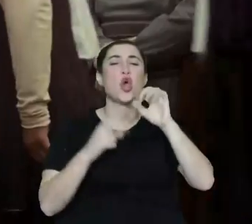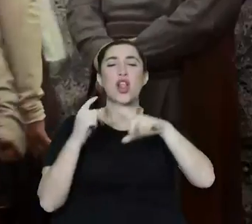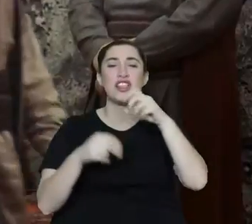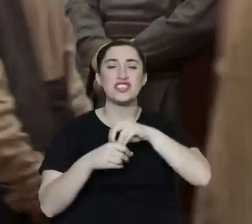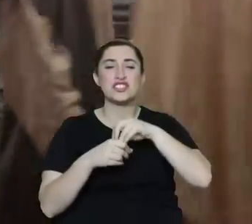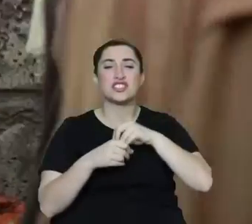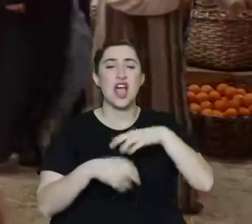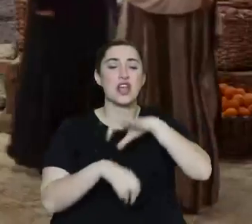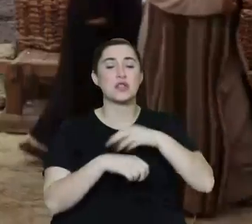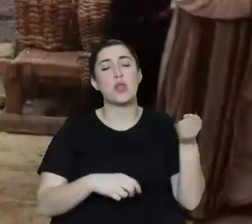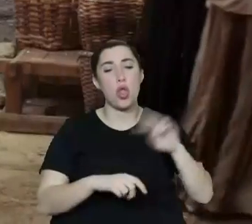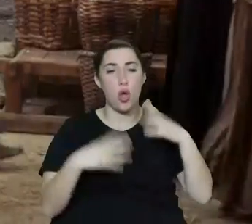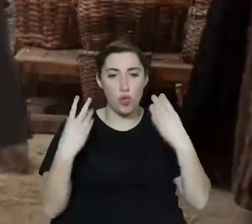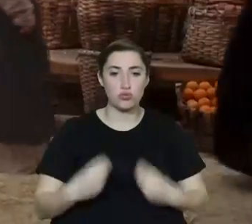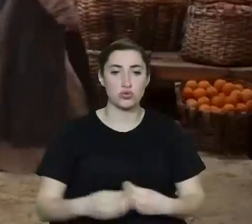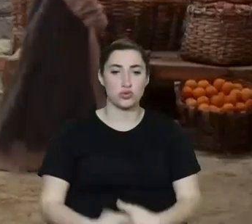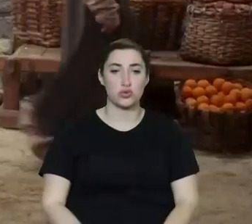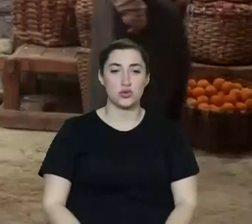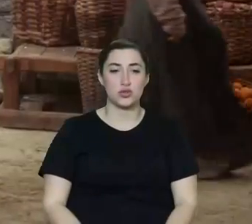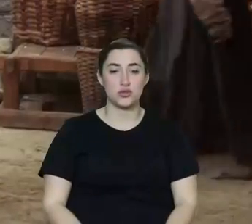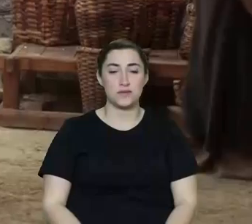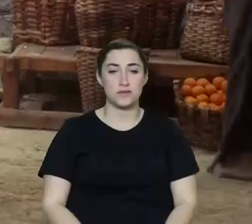vebadan ölmüştür.